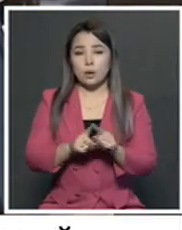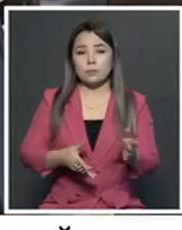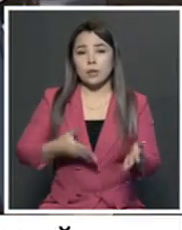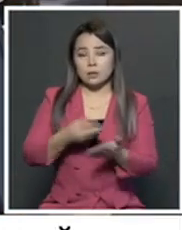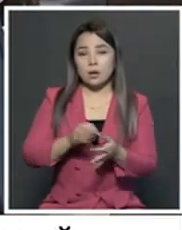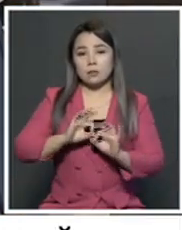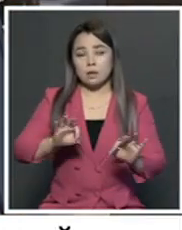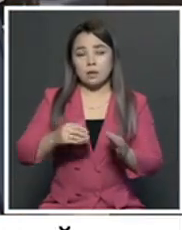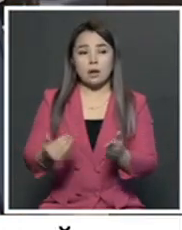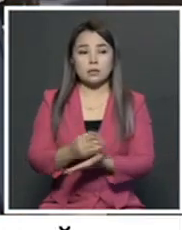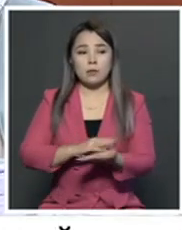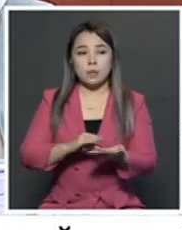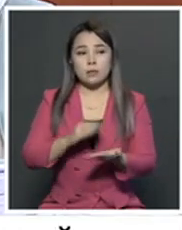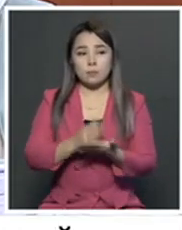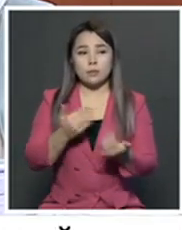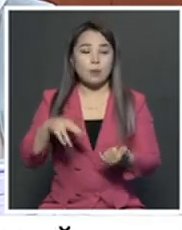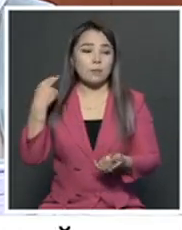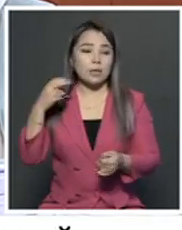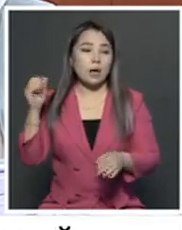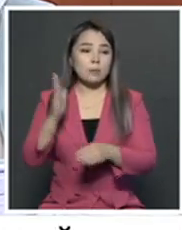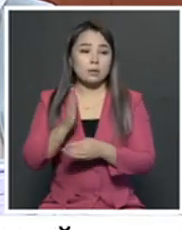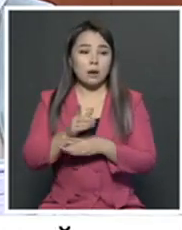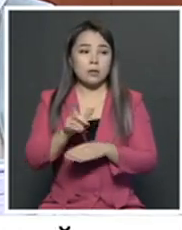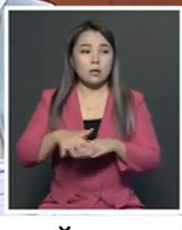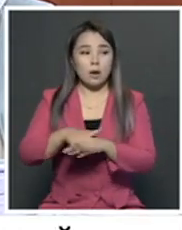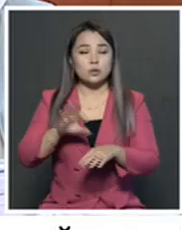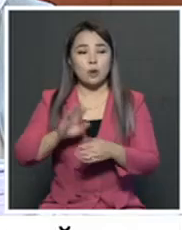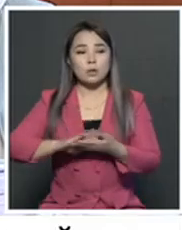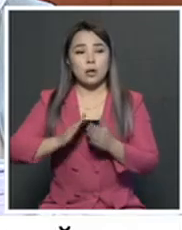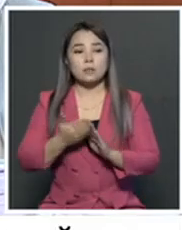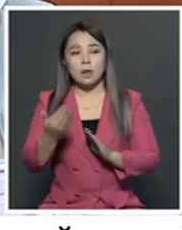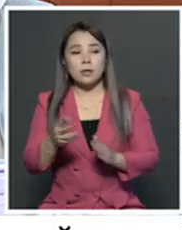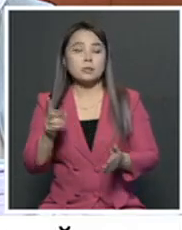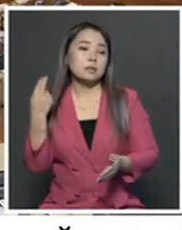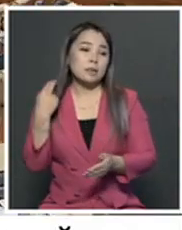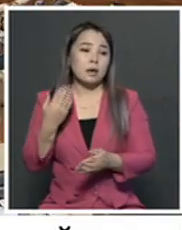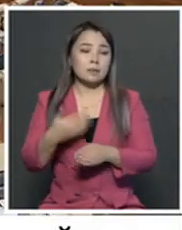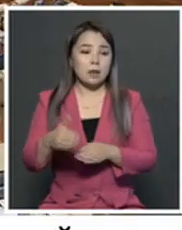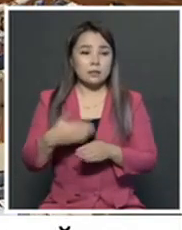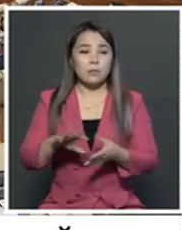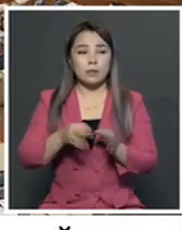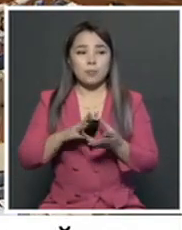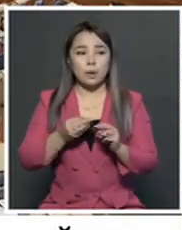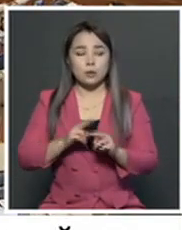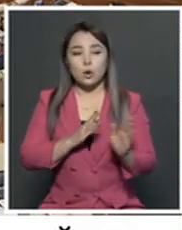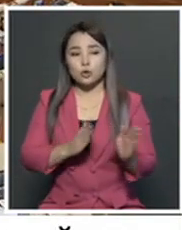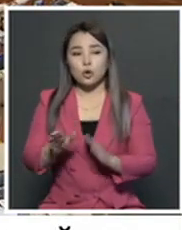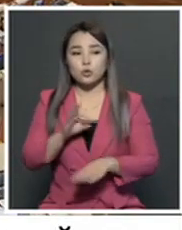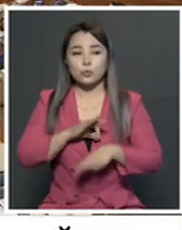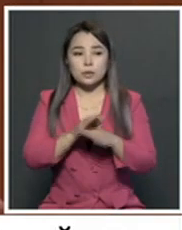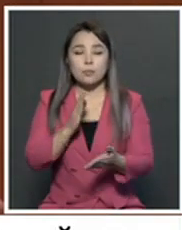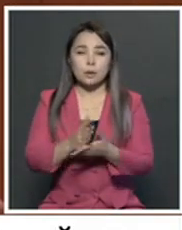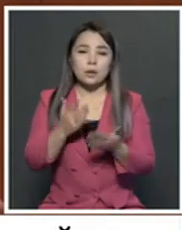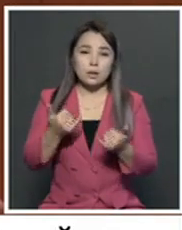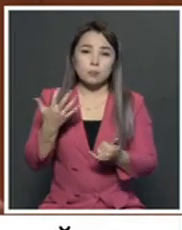қайта пысықтауды тапсырды. Өздеріңізге мәлім, президент тапсырмасымен халықтың әлеуметтік осал топтар үшін несие қарызын азайту бойынша жүйелі жұмыстар жүргізілді. Еліміз